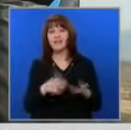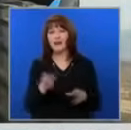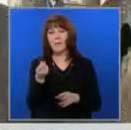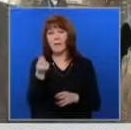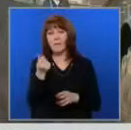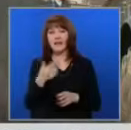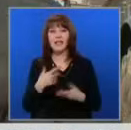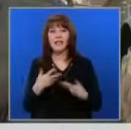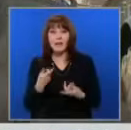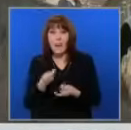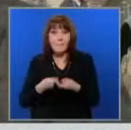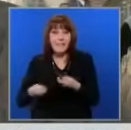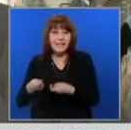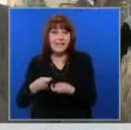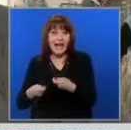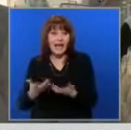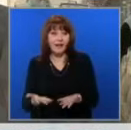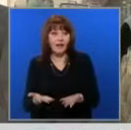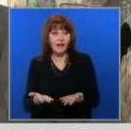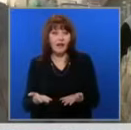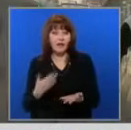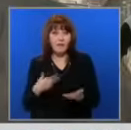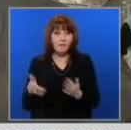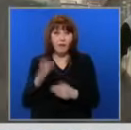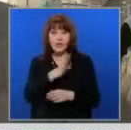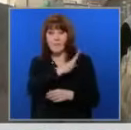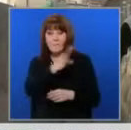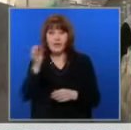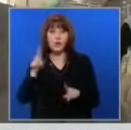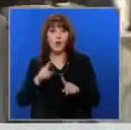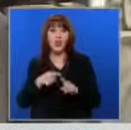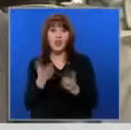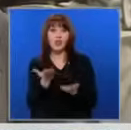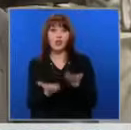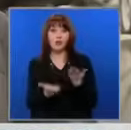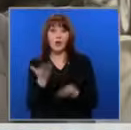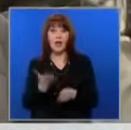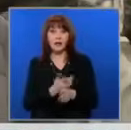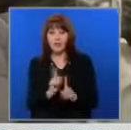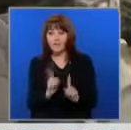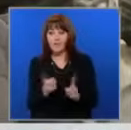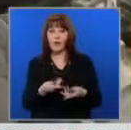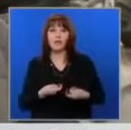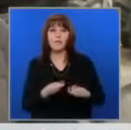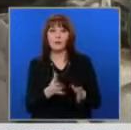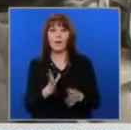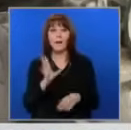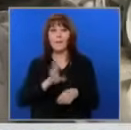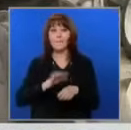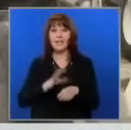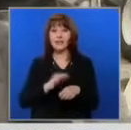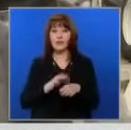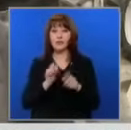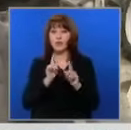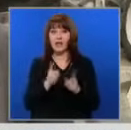искаме пазар. По момента имам още 500 тона картофи. Не мога да ги продам, бе. По принцип месото трябва да е 20 лева. Вижте